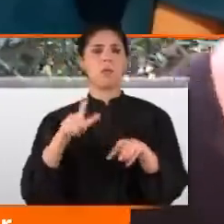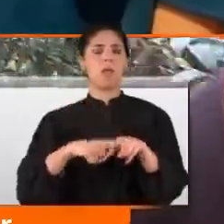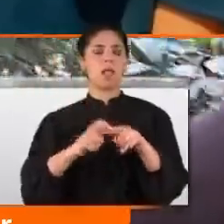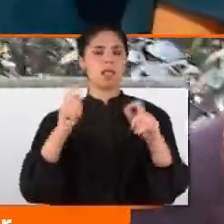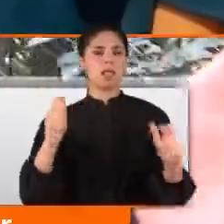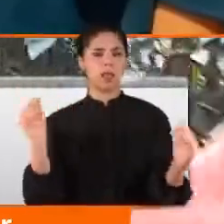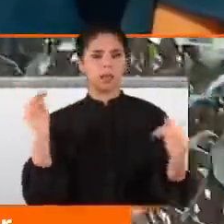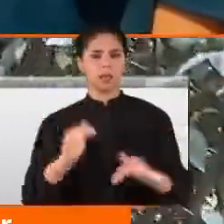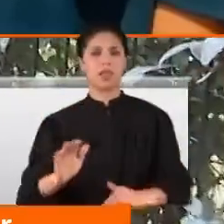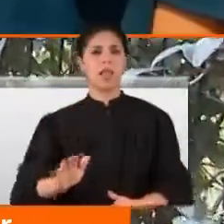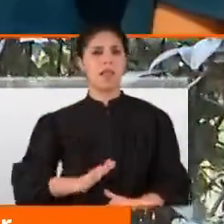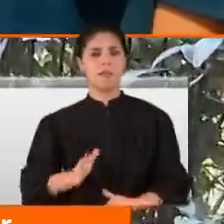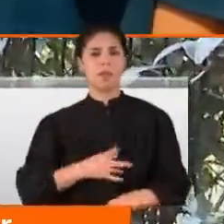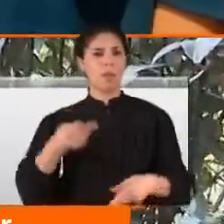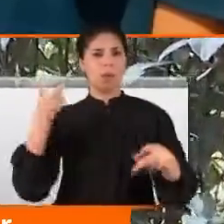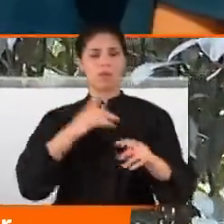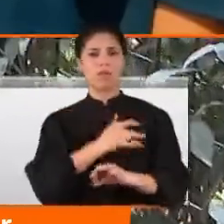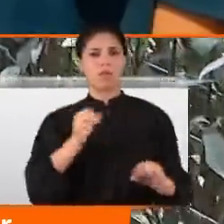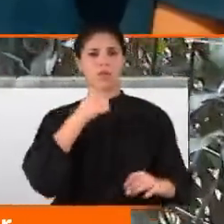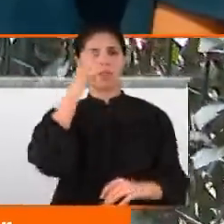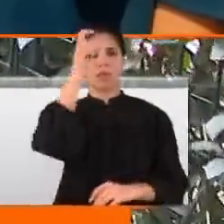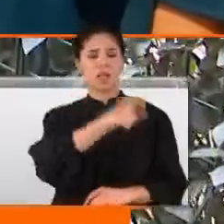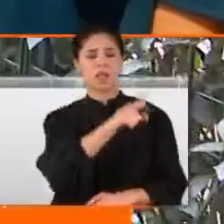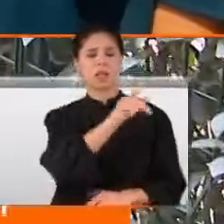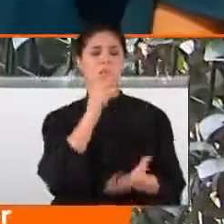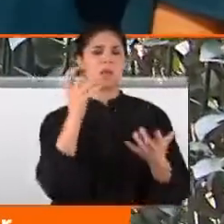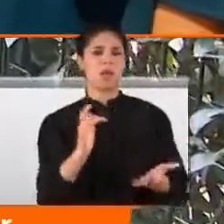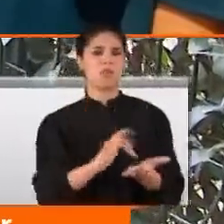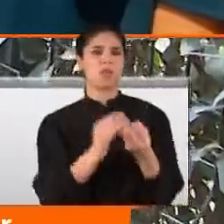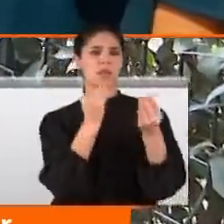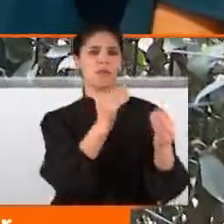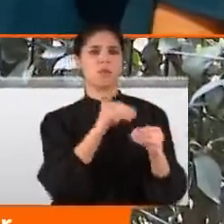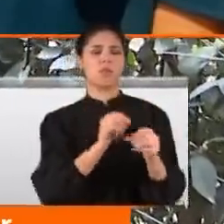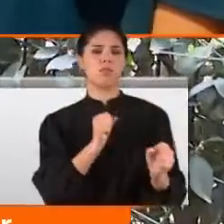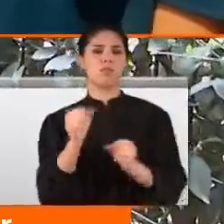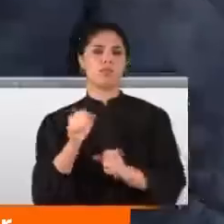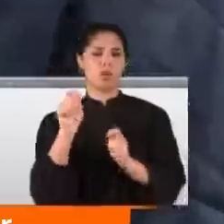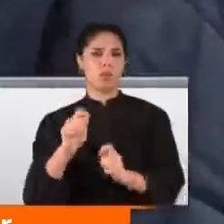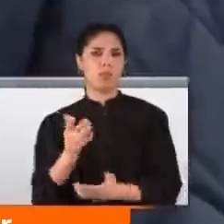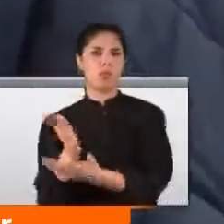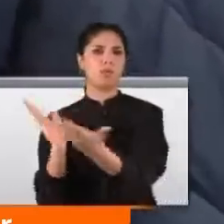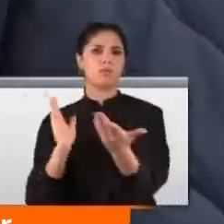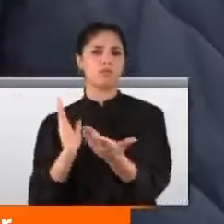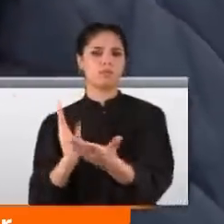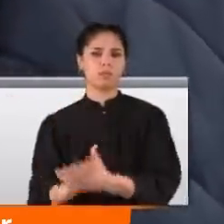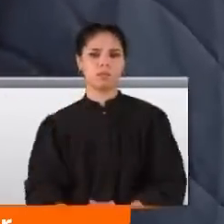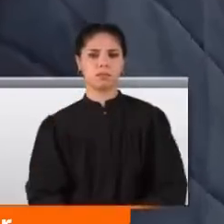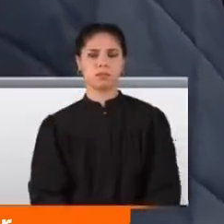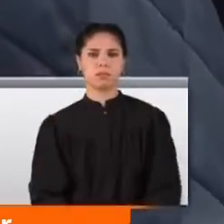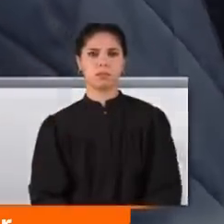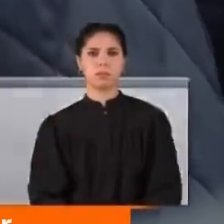O evlatlarını hayattan koparan caninin en ağır cezayı alması için mücadele verecek.